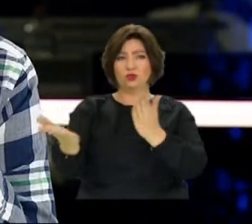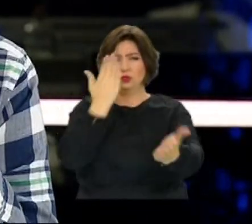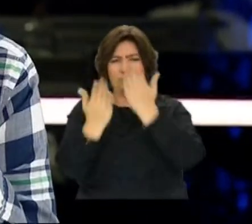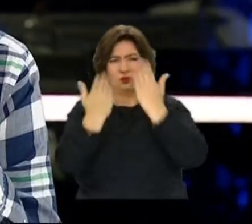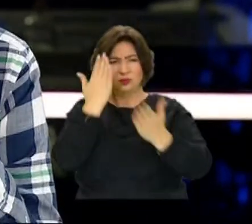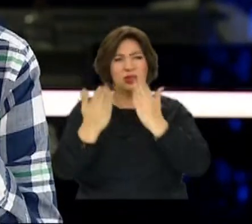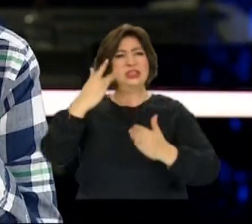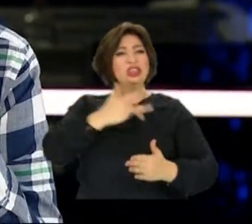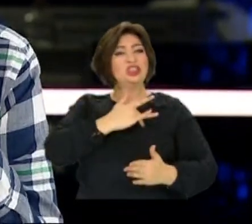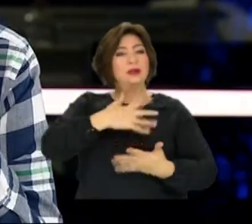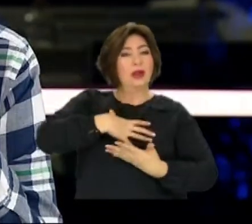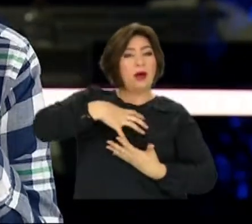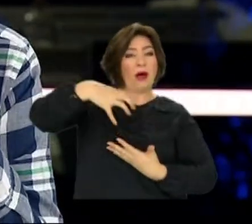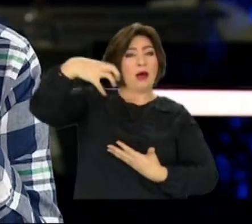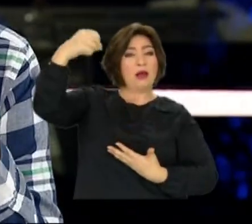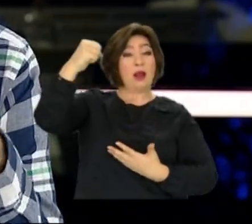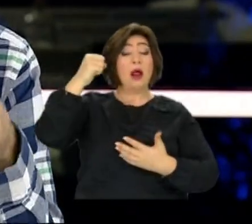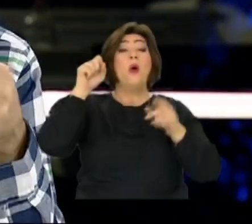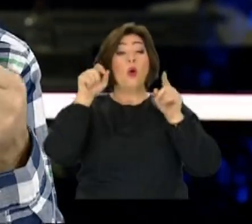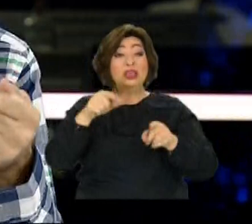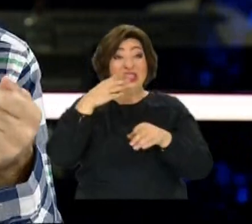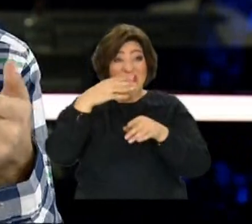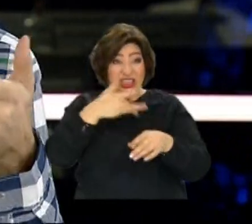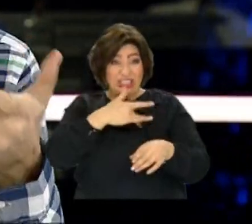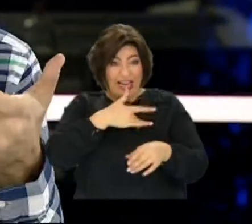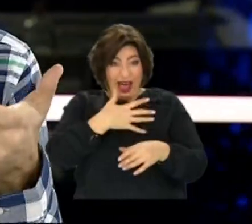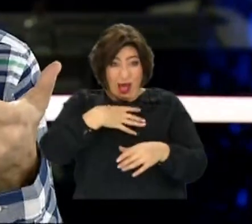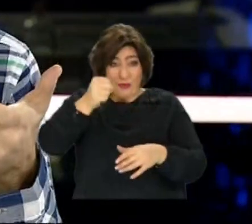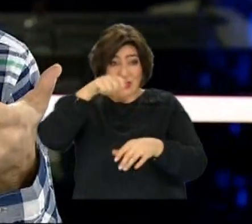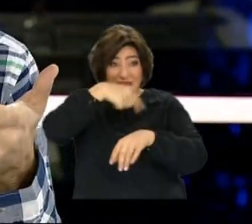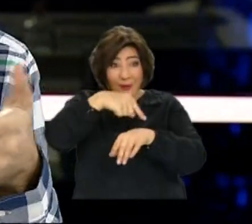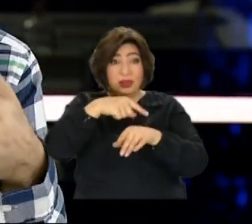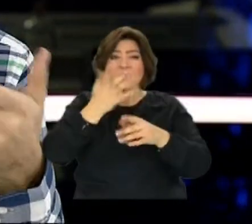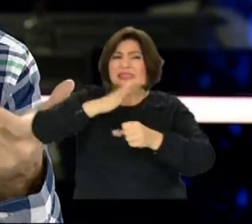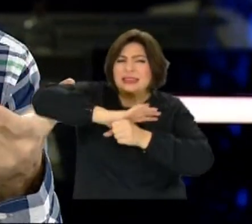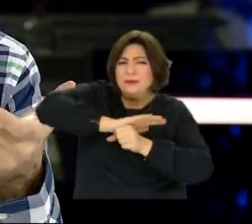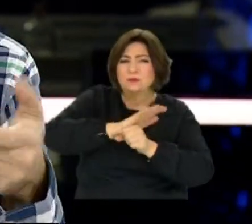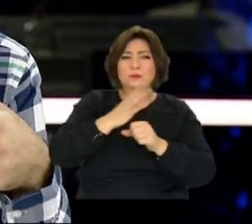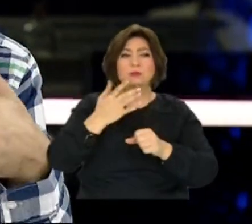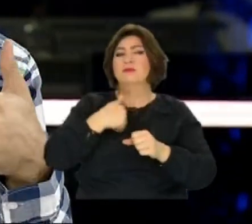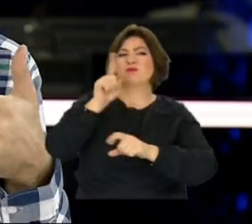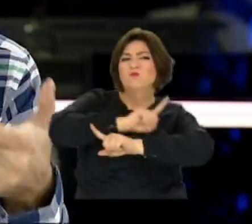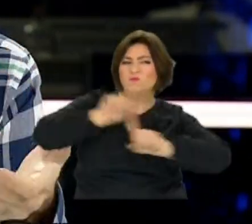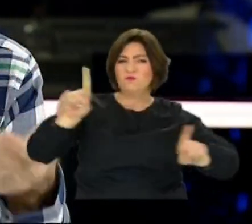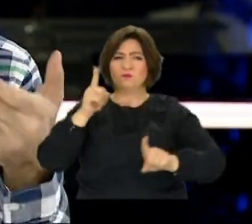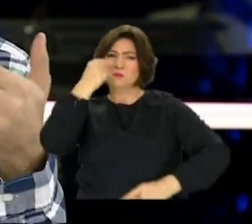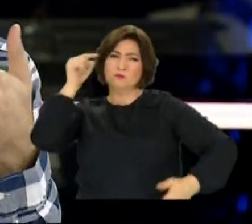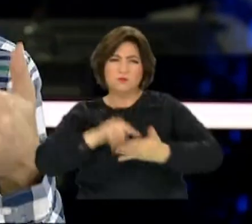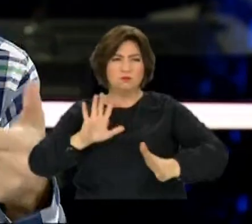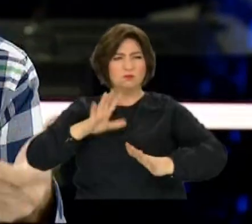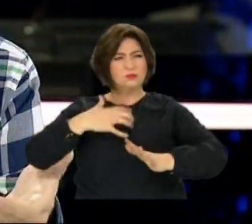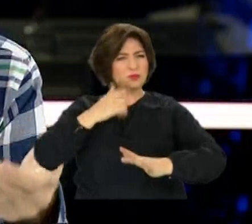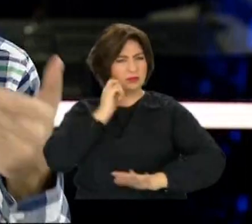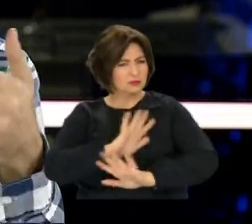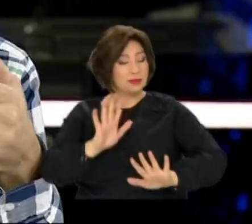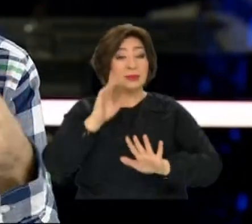Yani onların canlarını alma esnasında çektikleri bir azaptan bahsediliyor inkarcıların. Canları